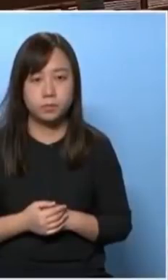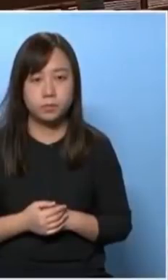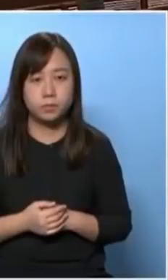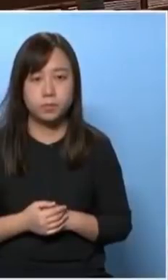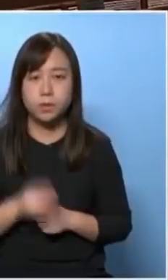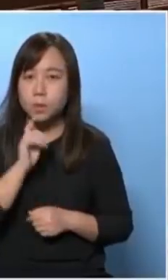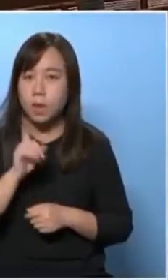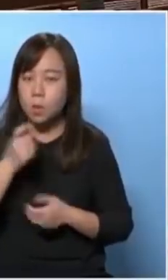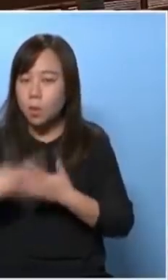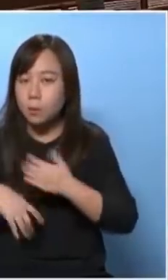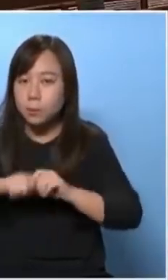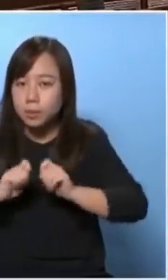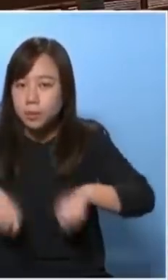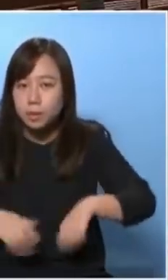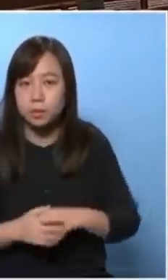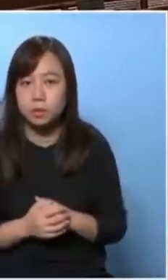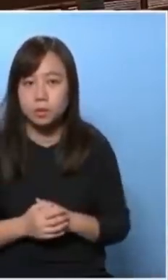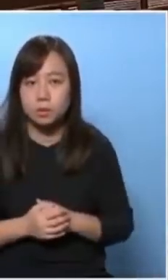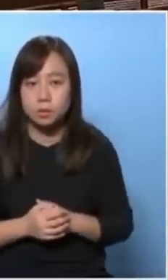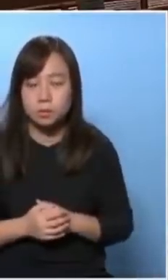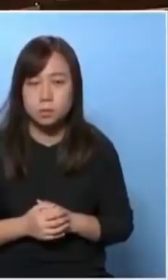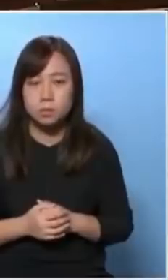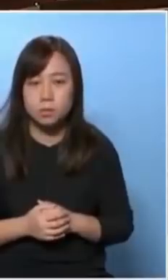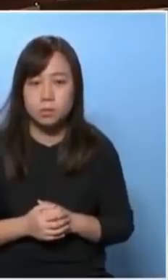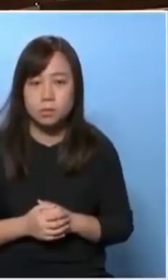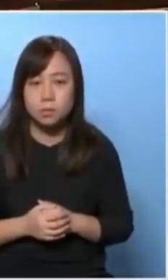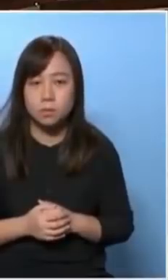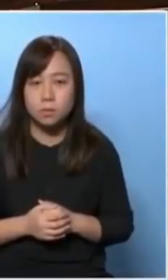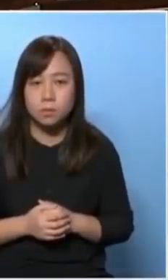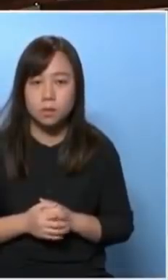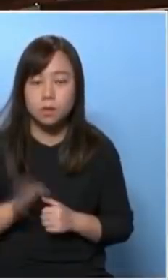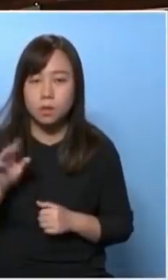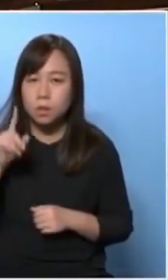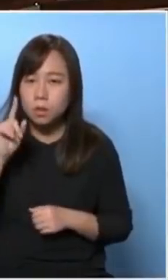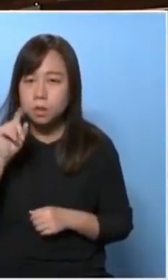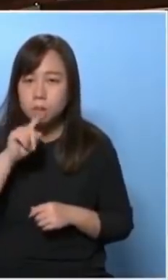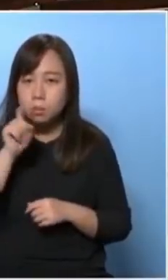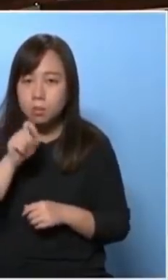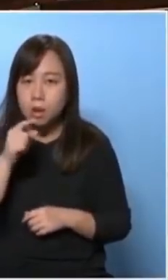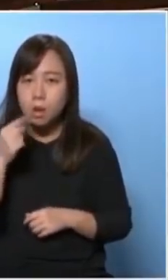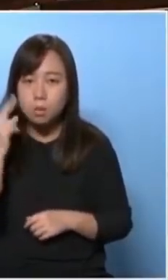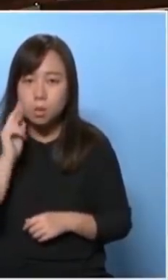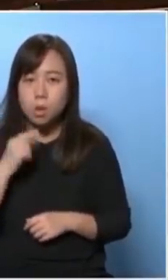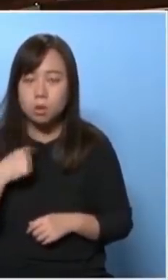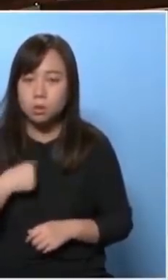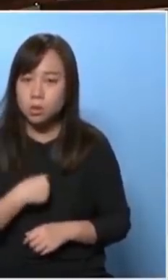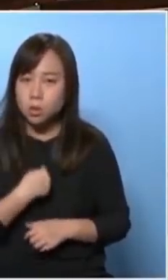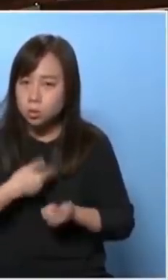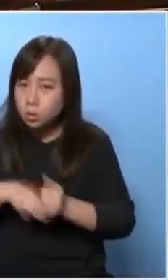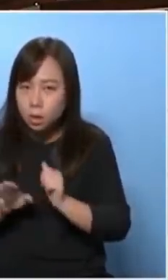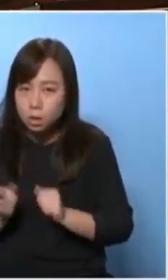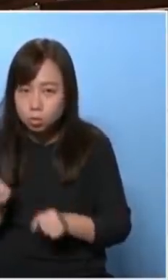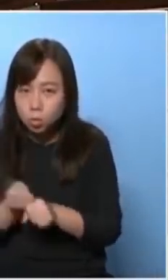有咩規程問題？ 你主席，規程問題，點解阿楊岳橋議員做咗啲咩事，你要